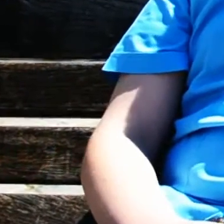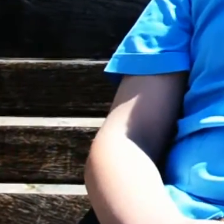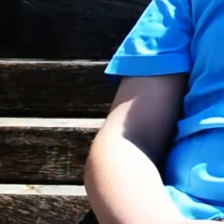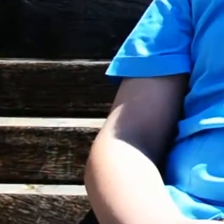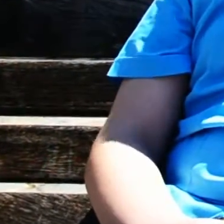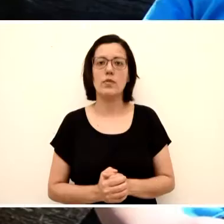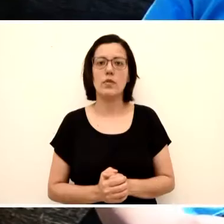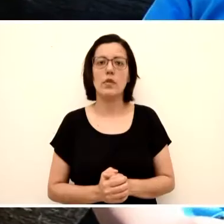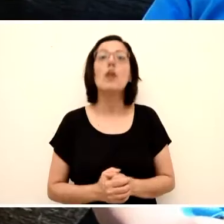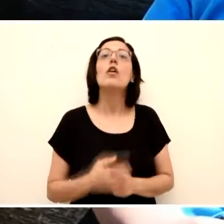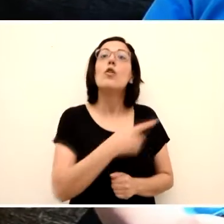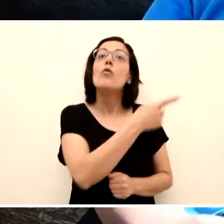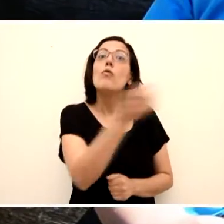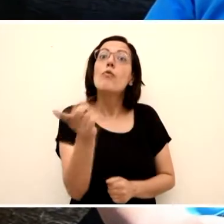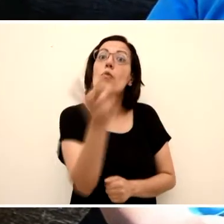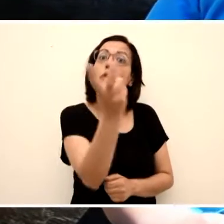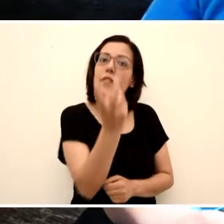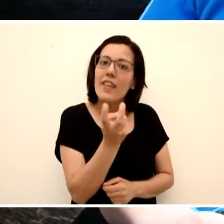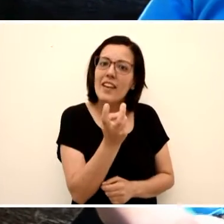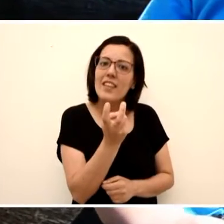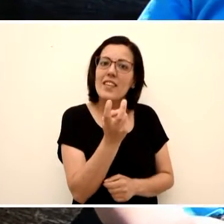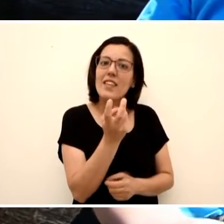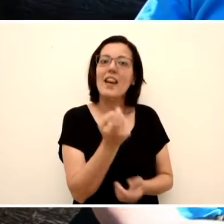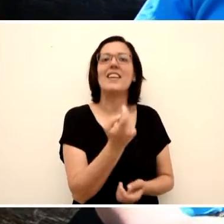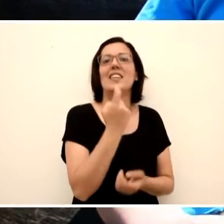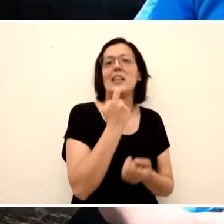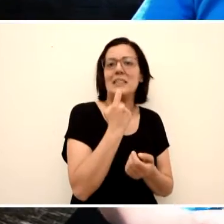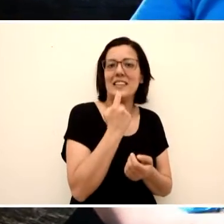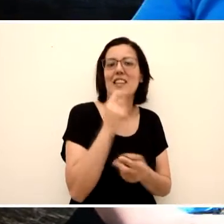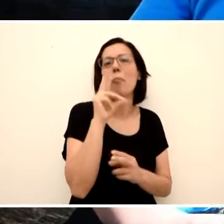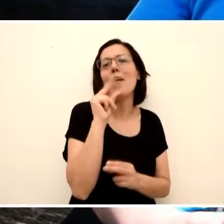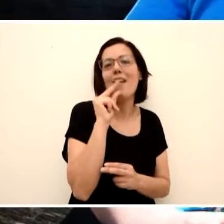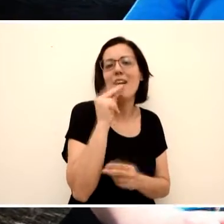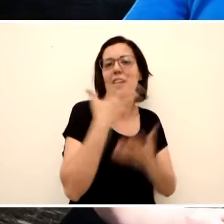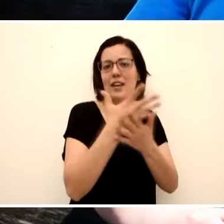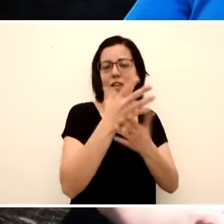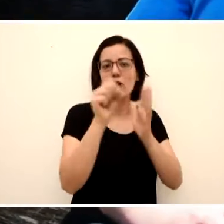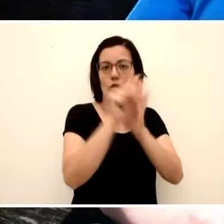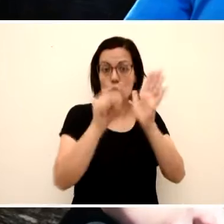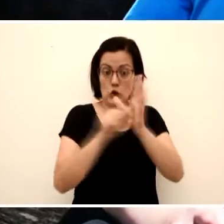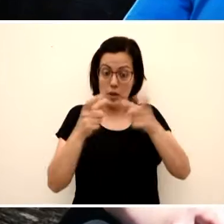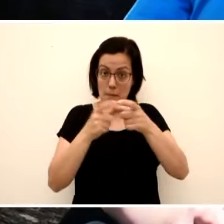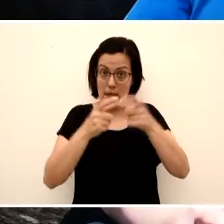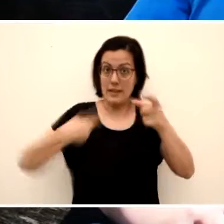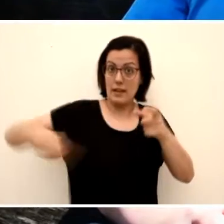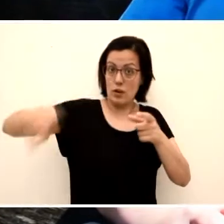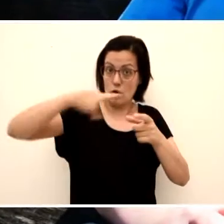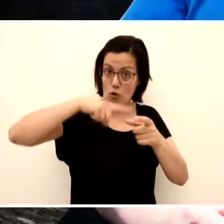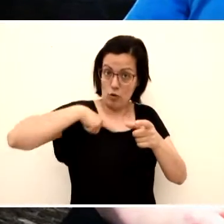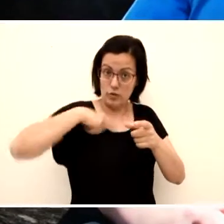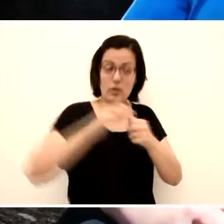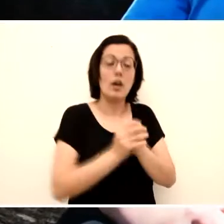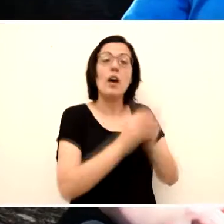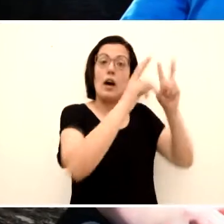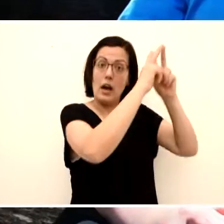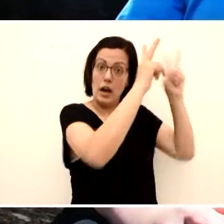o Palati Comi. Venite qui dove le pietre parlano e raccontano la storia del nostro paese. L'Arco Lucchietti, la Caporta, il